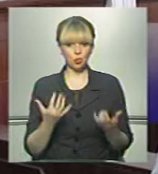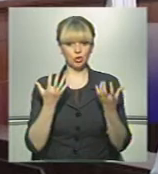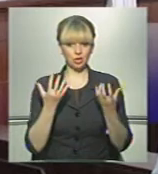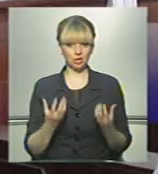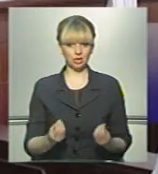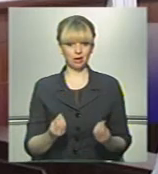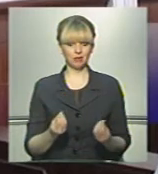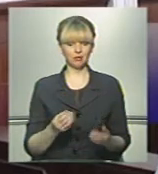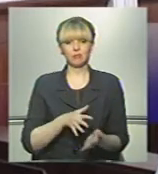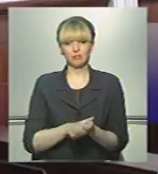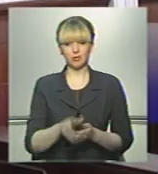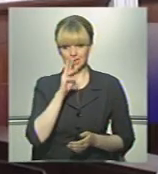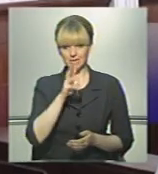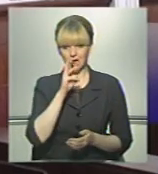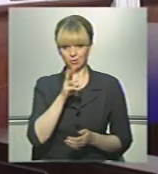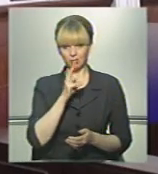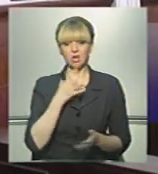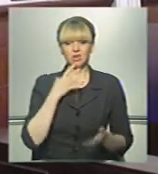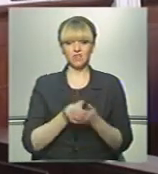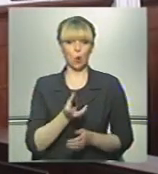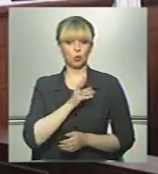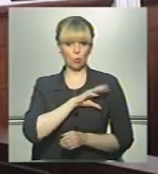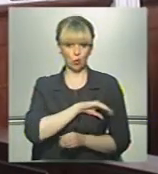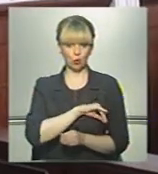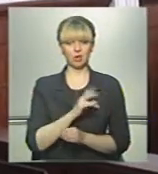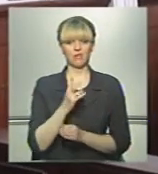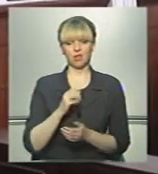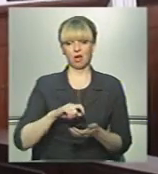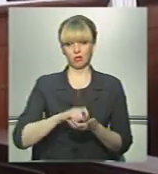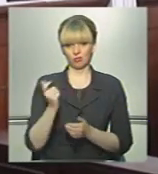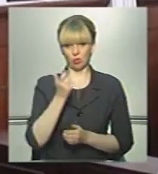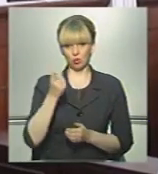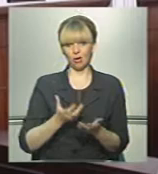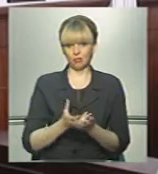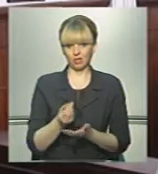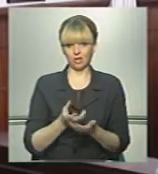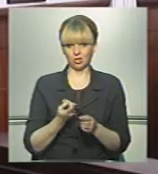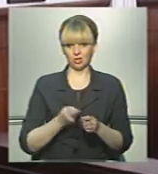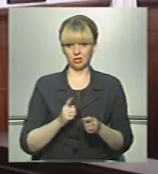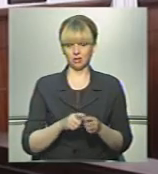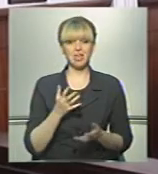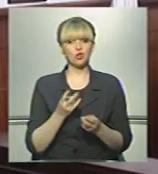день витрачають заробітної плати своїх доходів на комунальні платежі. Ну